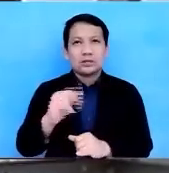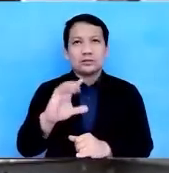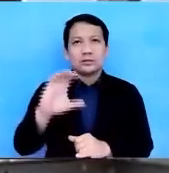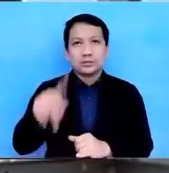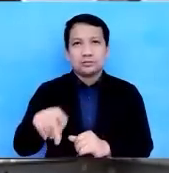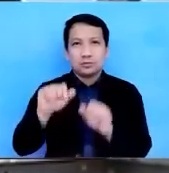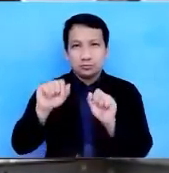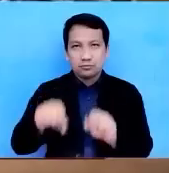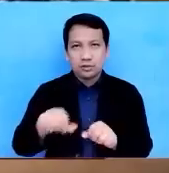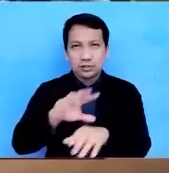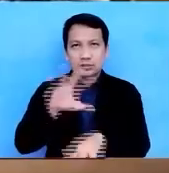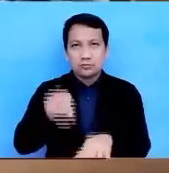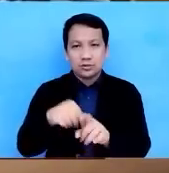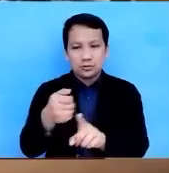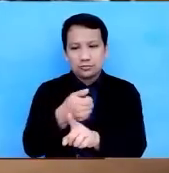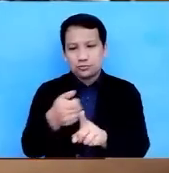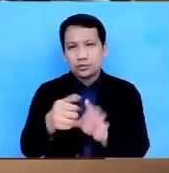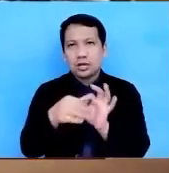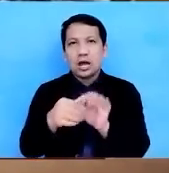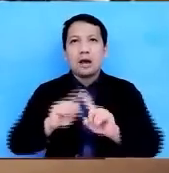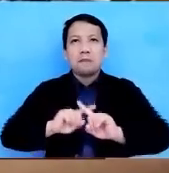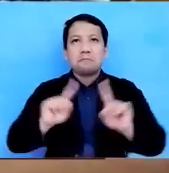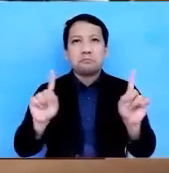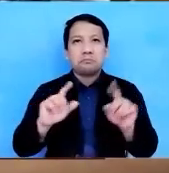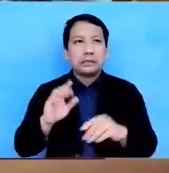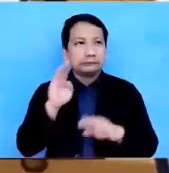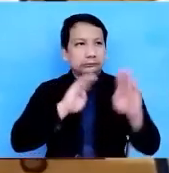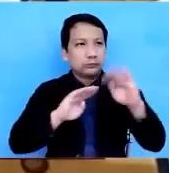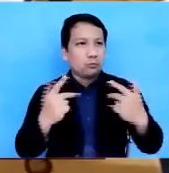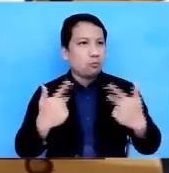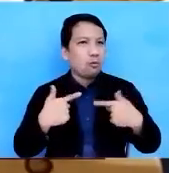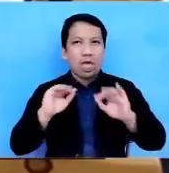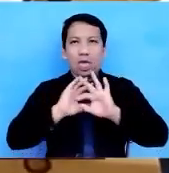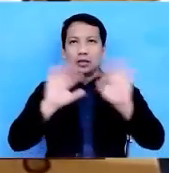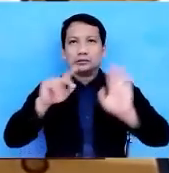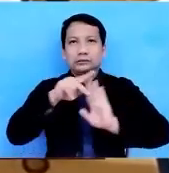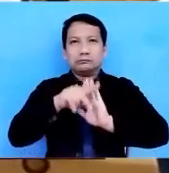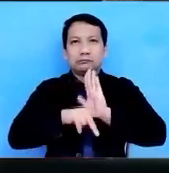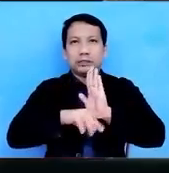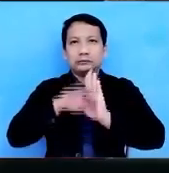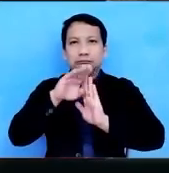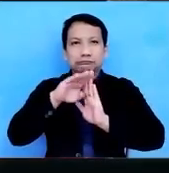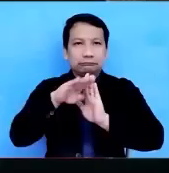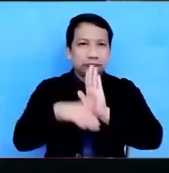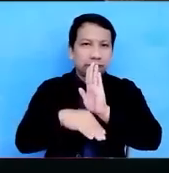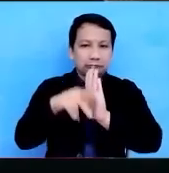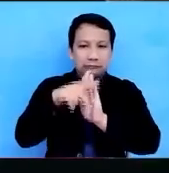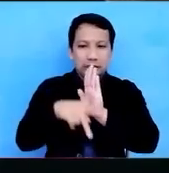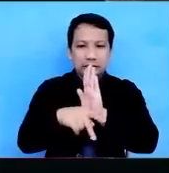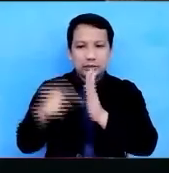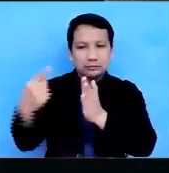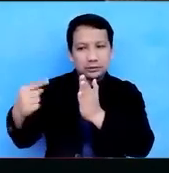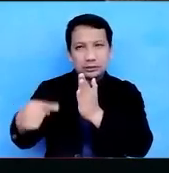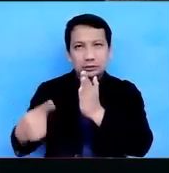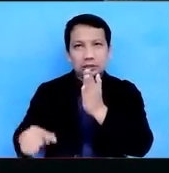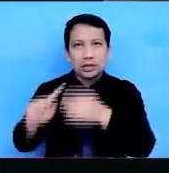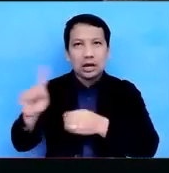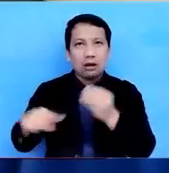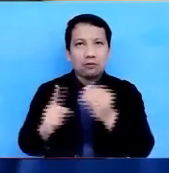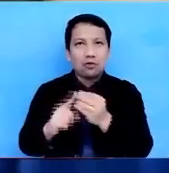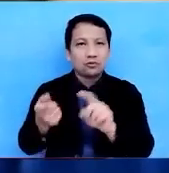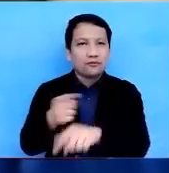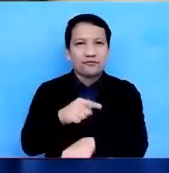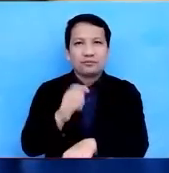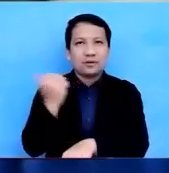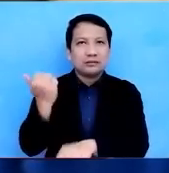pwedeng samantalahin. Ang problema, wala palang malinaw na panuntunan o regulasyon ngayon sa pag-iinspeksyon sa mga gamit galing sa ibang